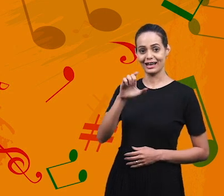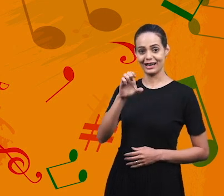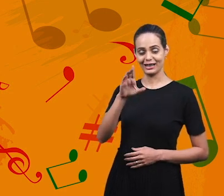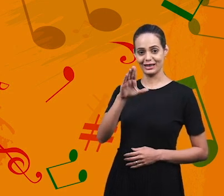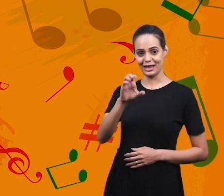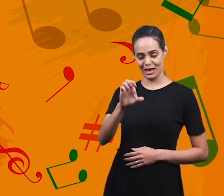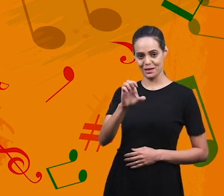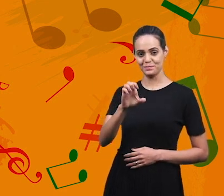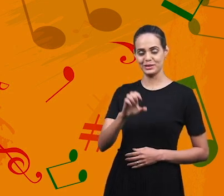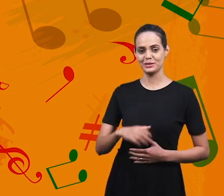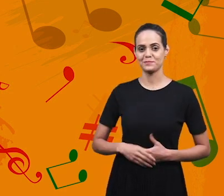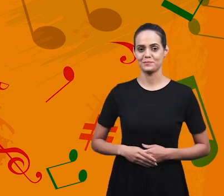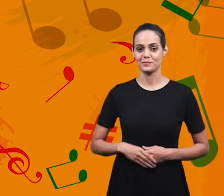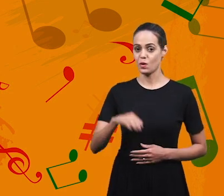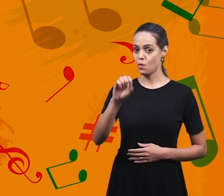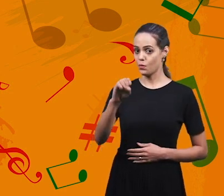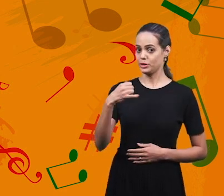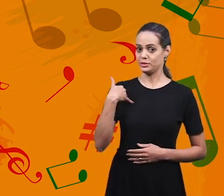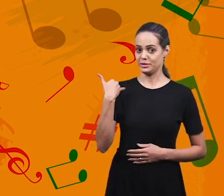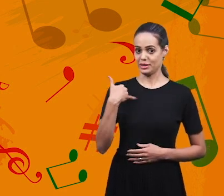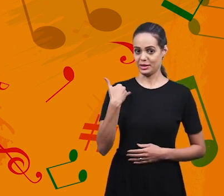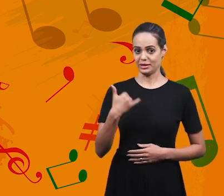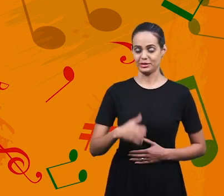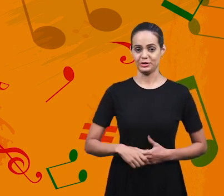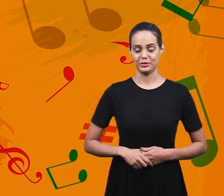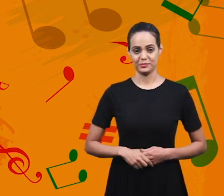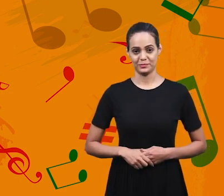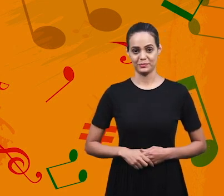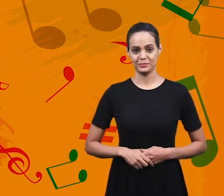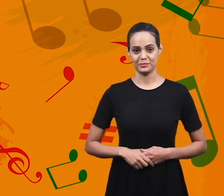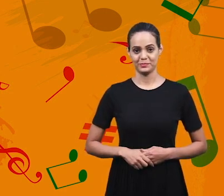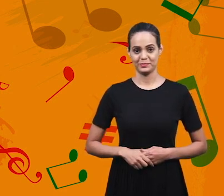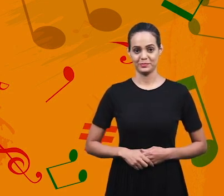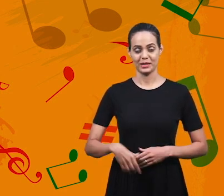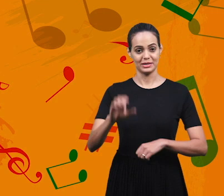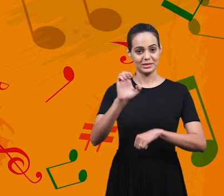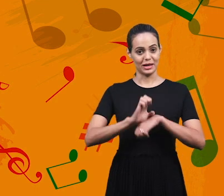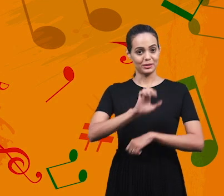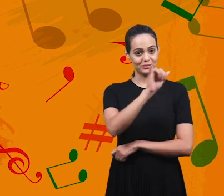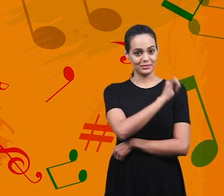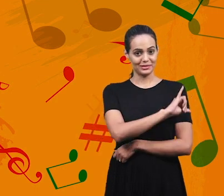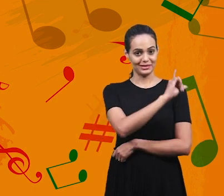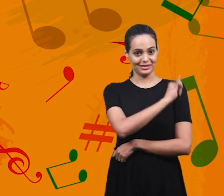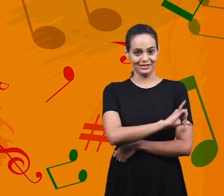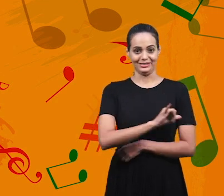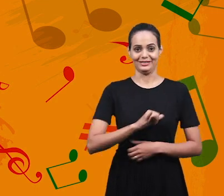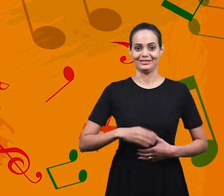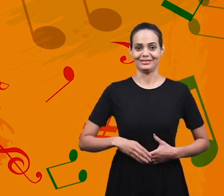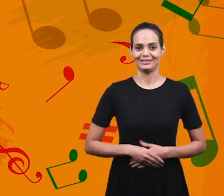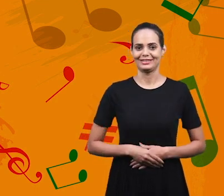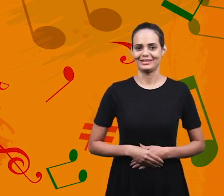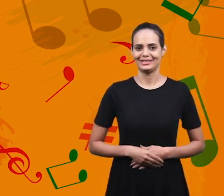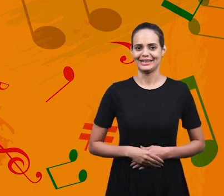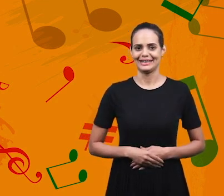Caleb Almeida Lopes de Souza, de 8 ans, Volta Redonda, Rio de Janeiro.